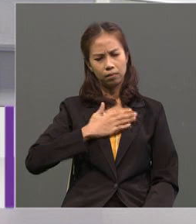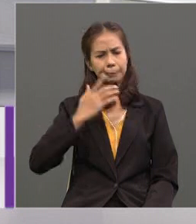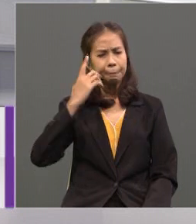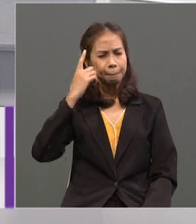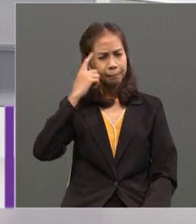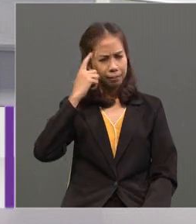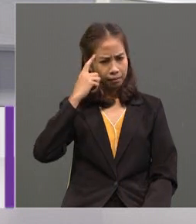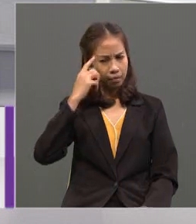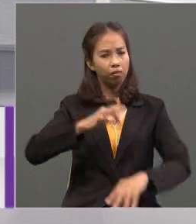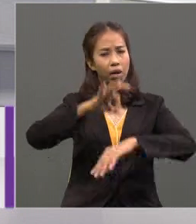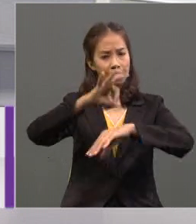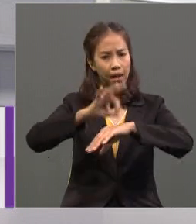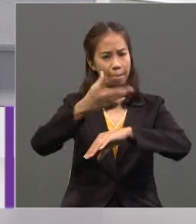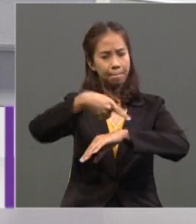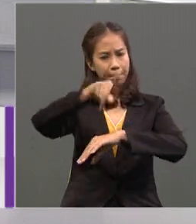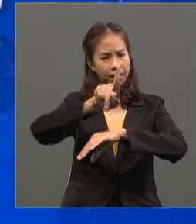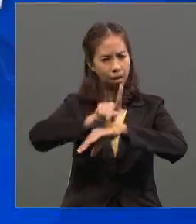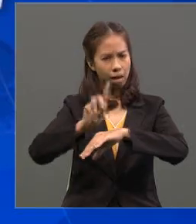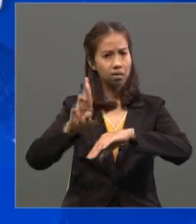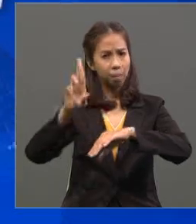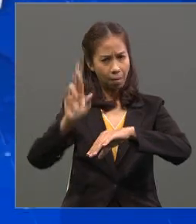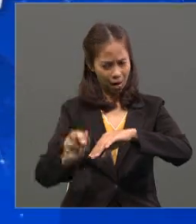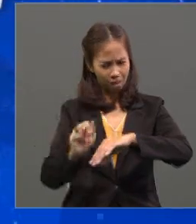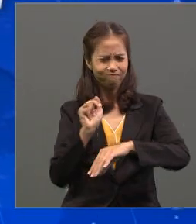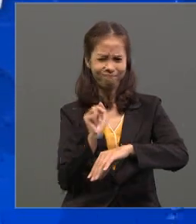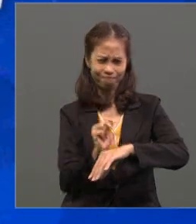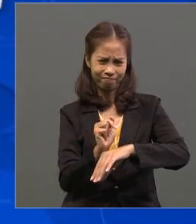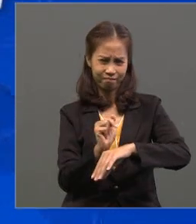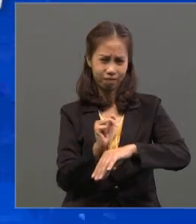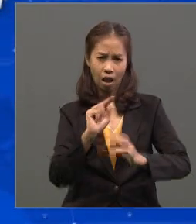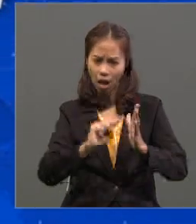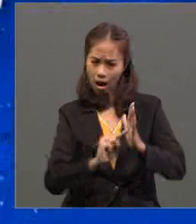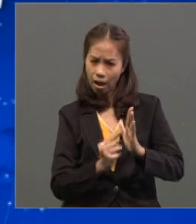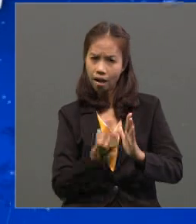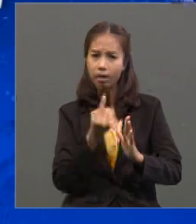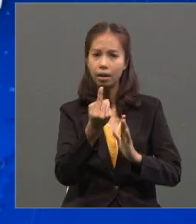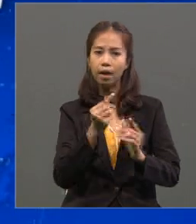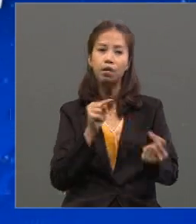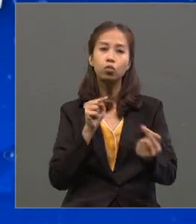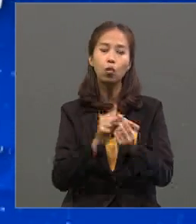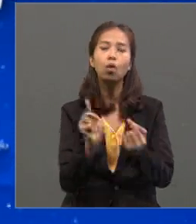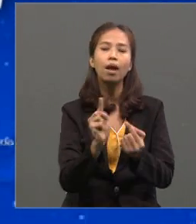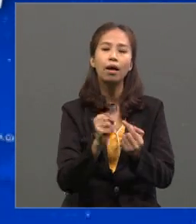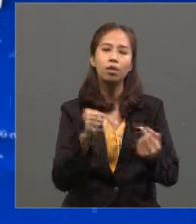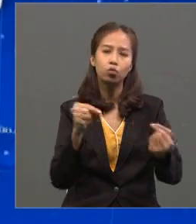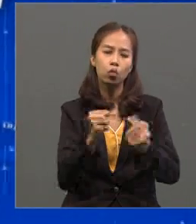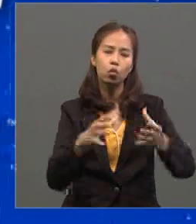สภาพผแทนราศดอร์เนี่เป็นหมดไหมร mediadorος version